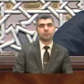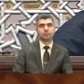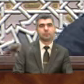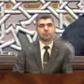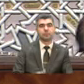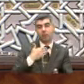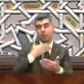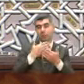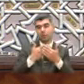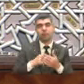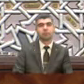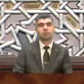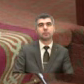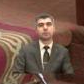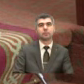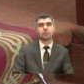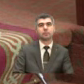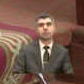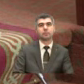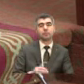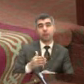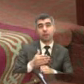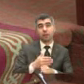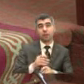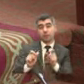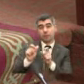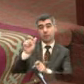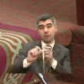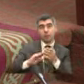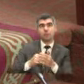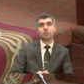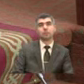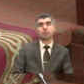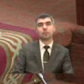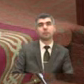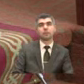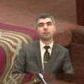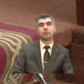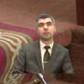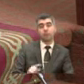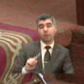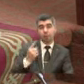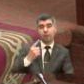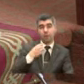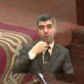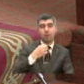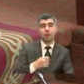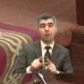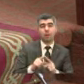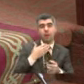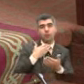المحترم، وقبله السيد الرئيس، سيدات والسادة النواب المحترمين. أولا بغيت نتقاسم معكم واحد